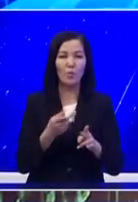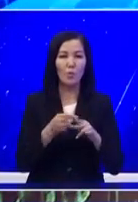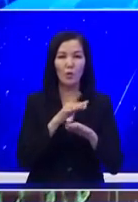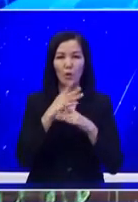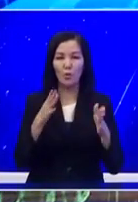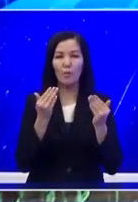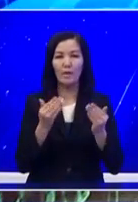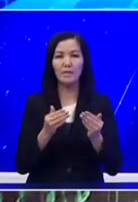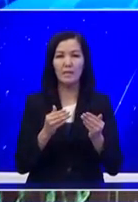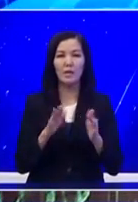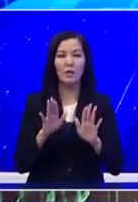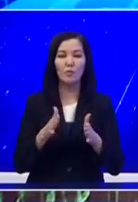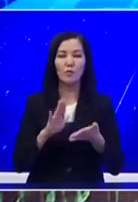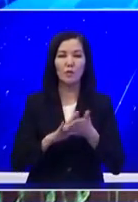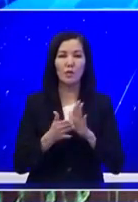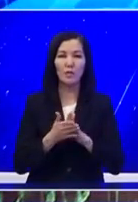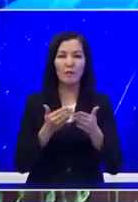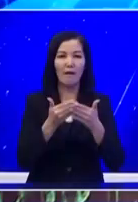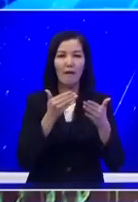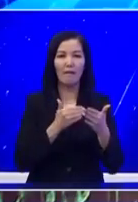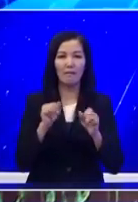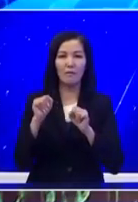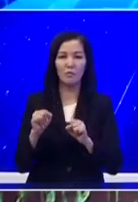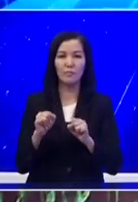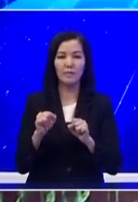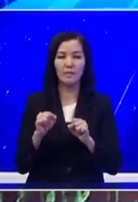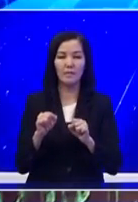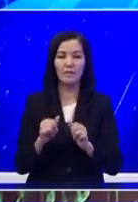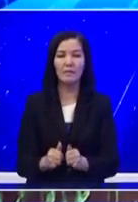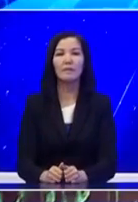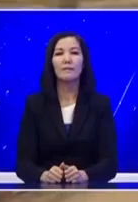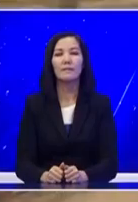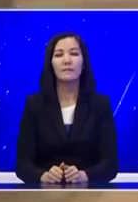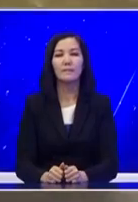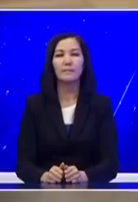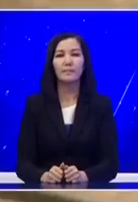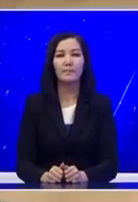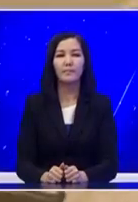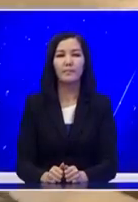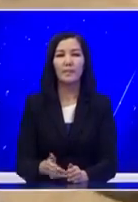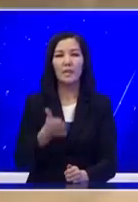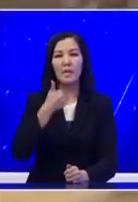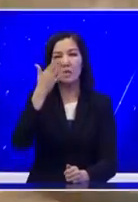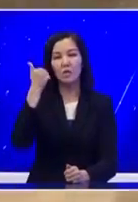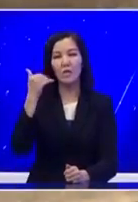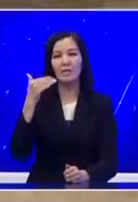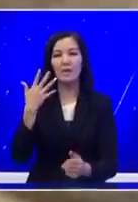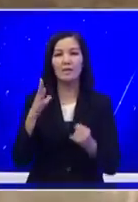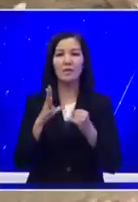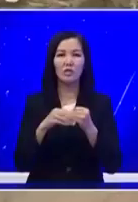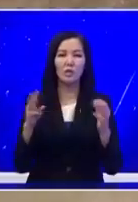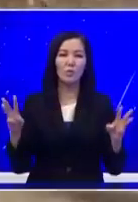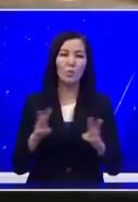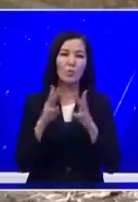мамандары қазір дала өрттерінің алдын алу жұмыстарына ерекше күш салып жатыр. Жаз дала өрттері үшін ең